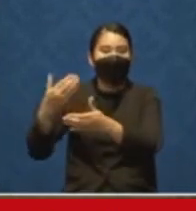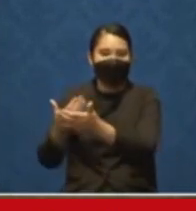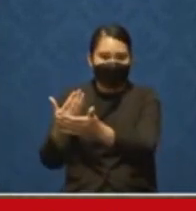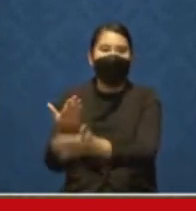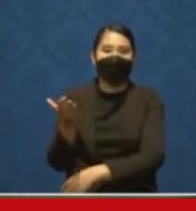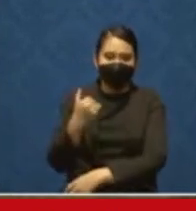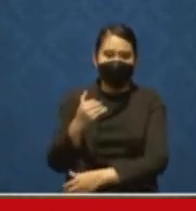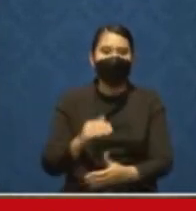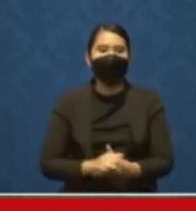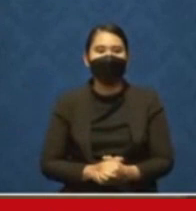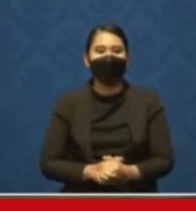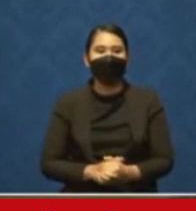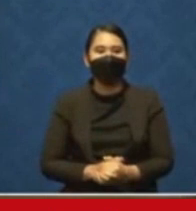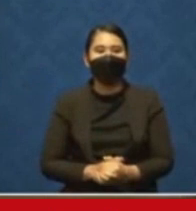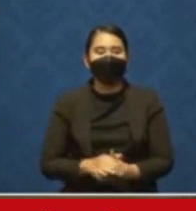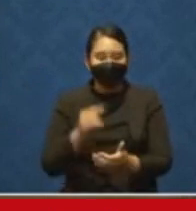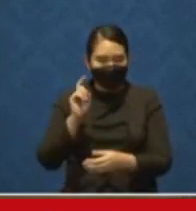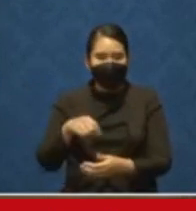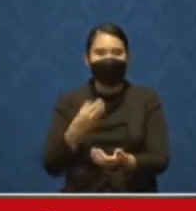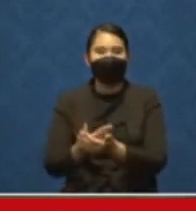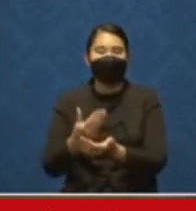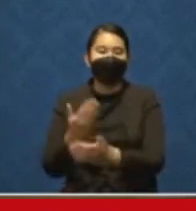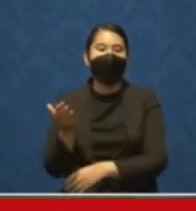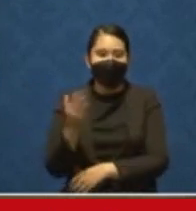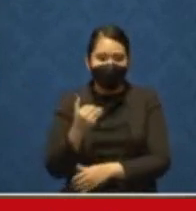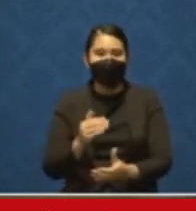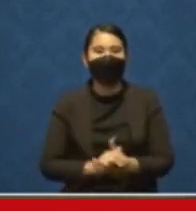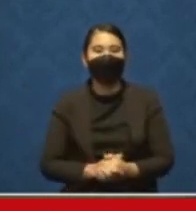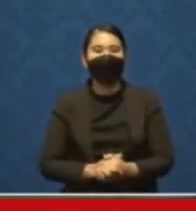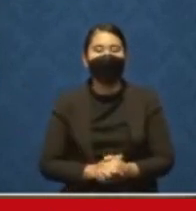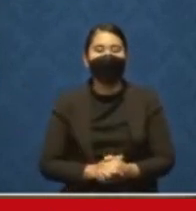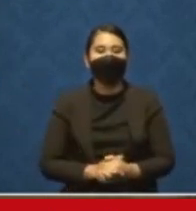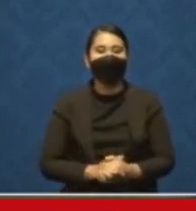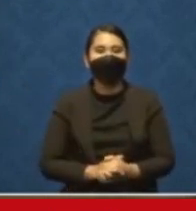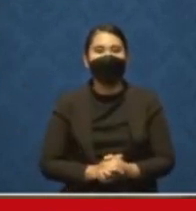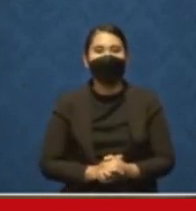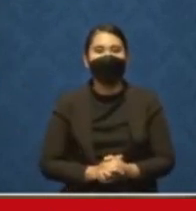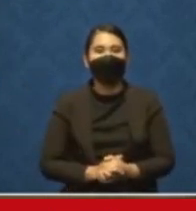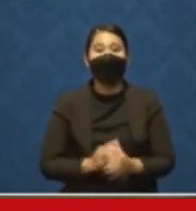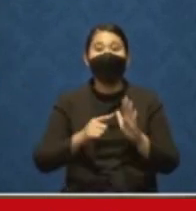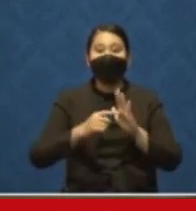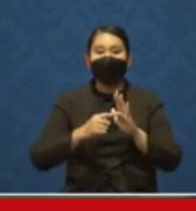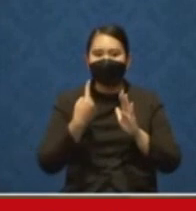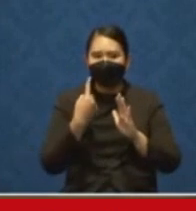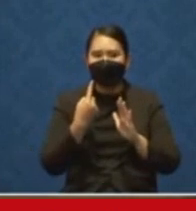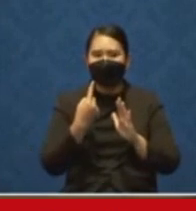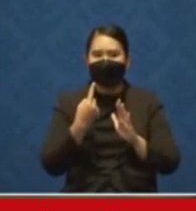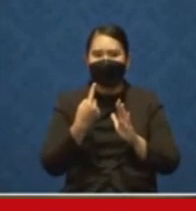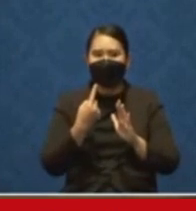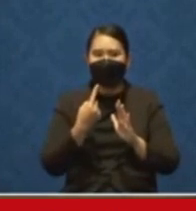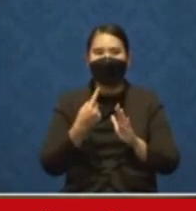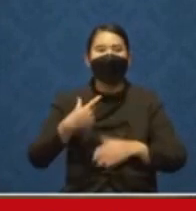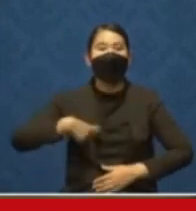มานี่เขาประเมินเป็น 4 000ล้านที่รัฐต้องไปเอากับเอกชนกลุ่มนั้นใหญ่ๆทั้งนั้น